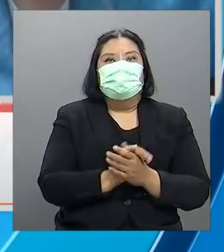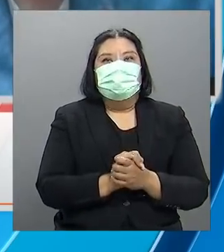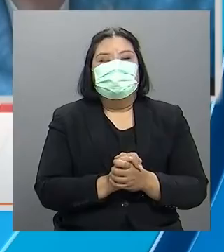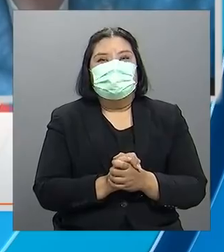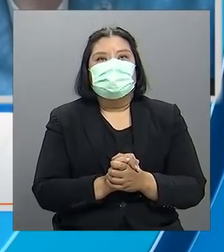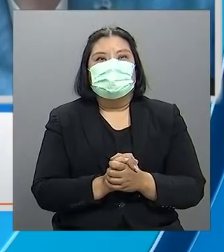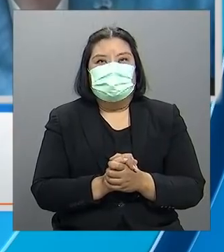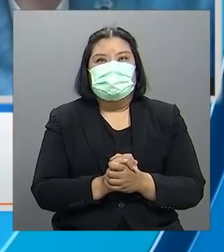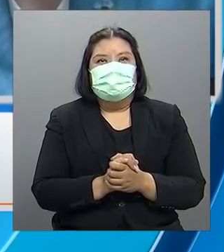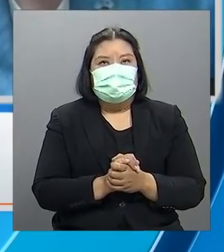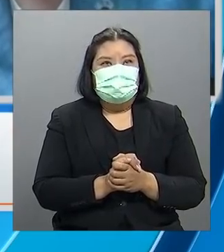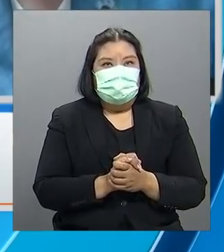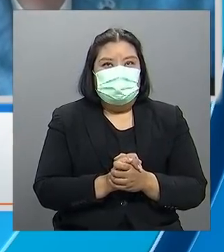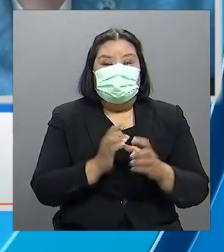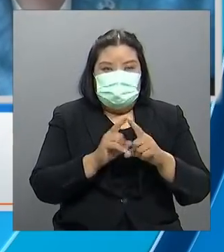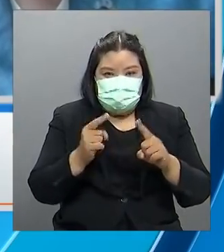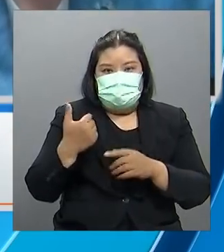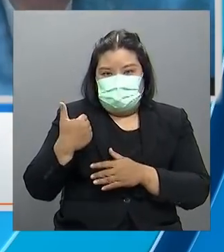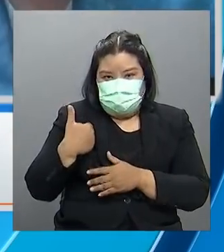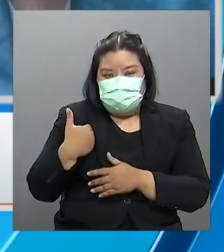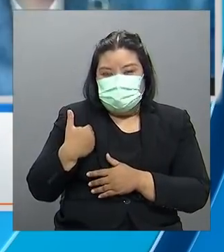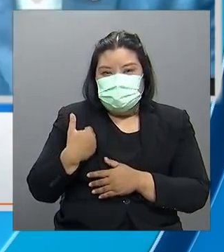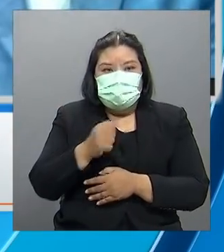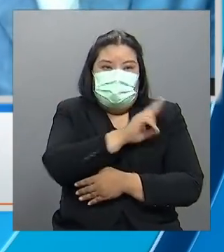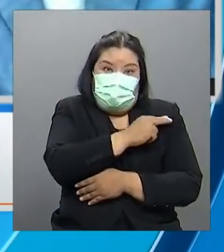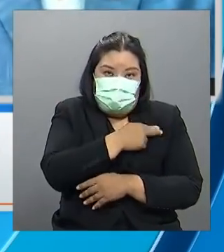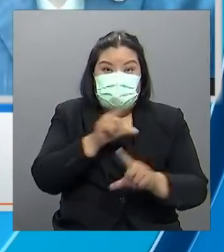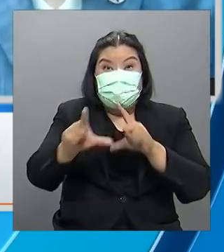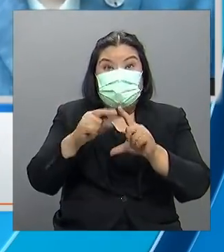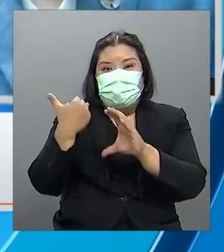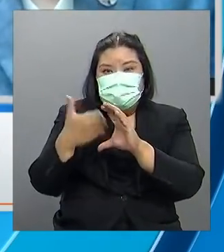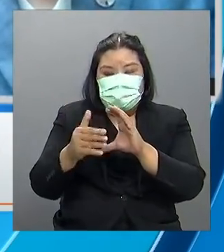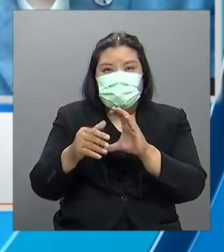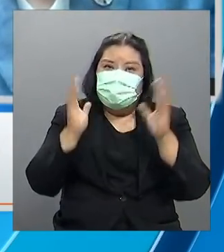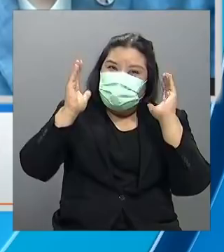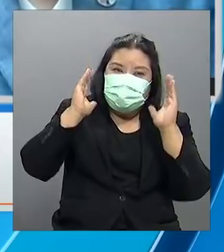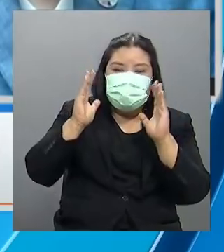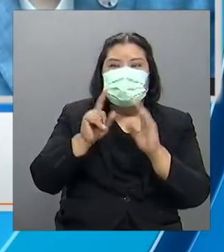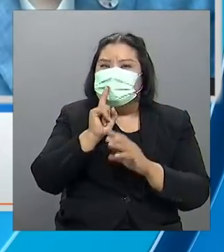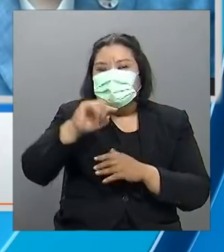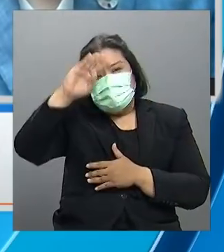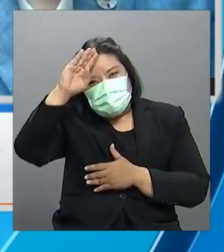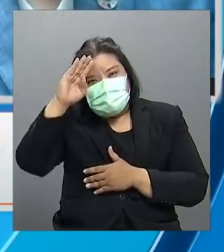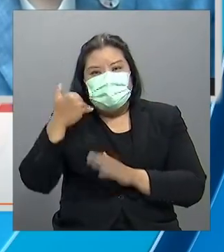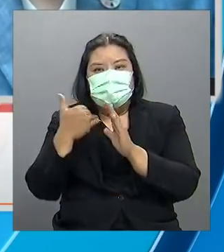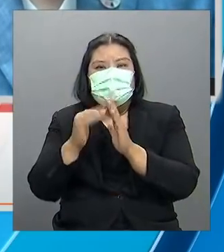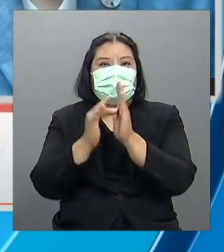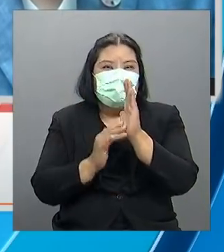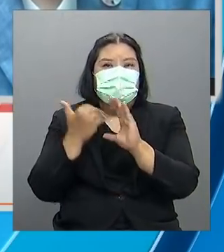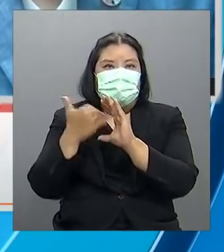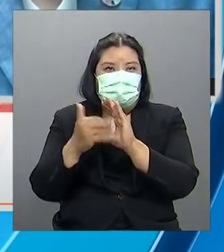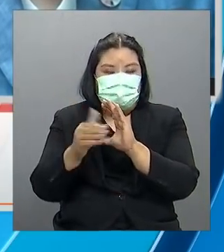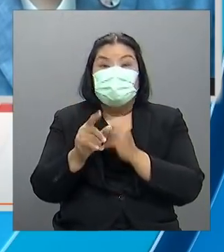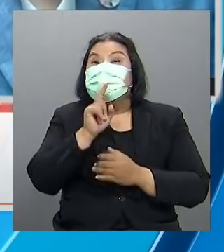มีการติดตามอาการจากบุคลากรทางการแพทย์ของสปอร์ตคอม นี่คือข้อดี ครับตอนนี้เนี่ยเราทำกล่องเพียงพอต่อความต้องการ